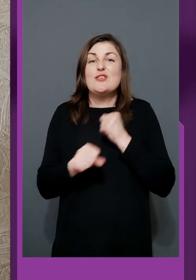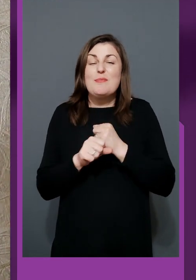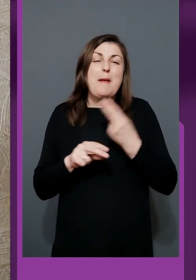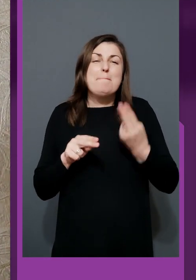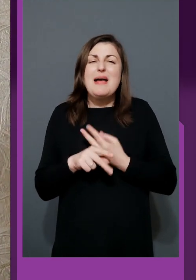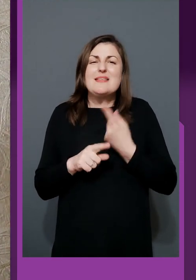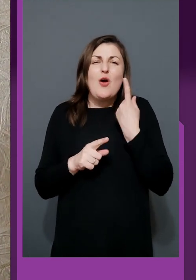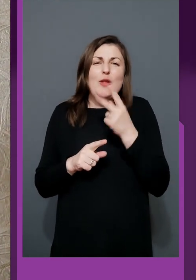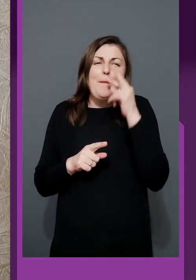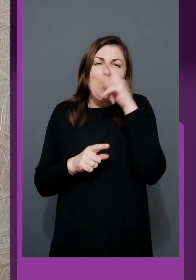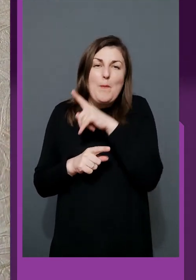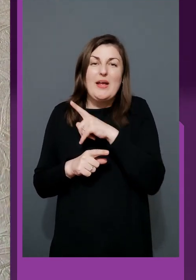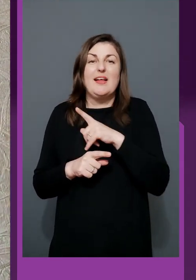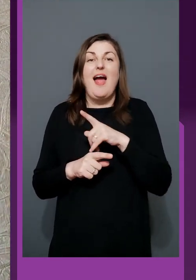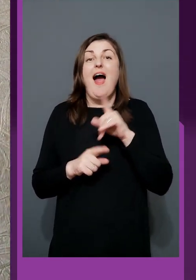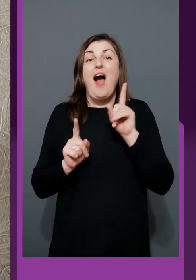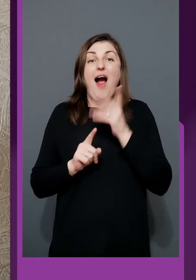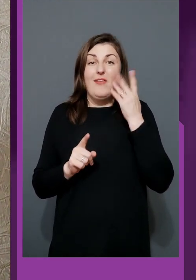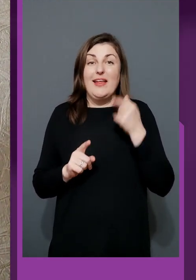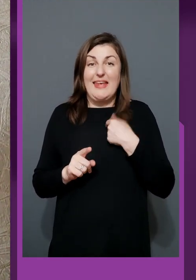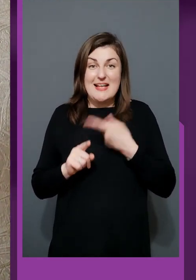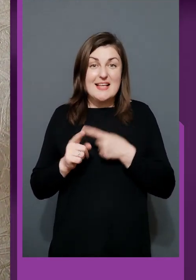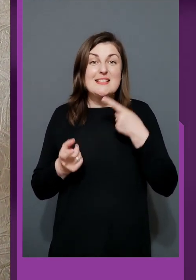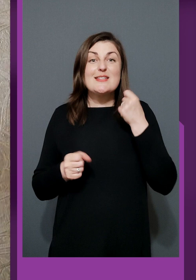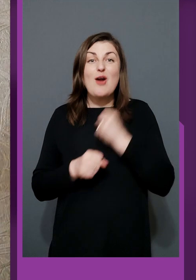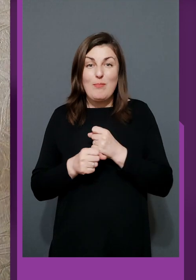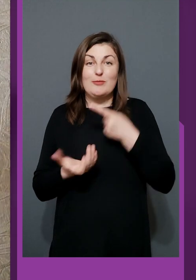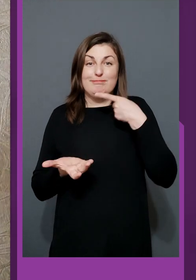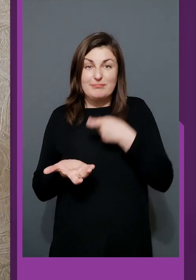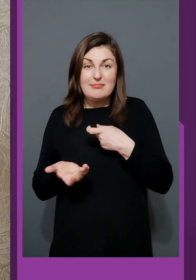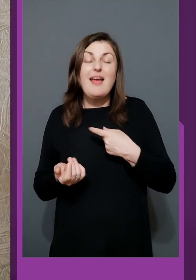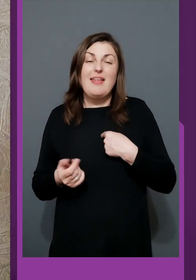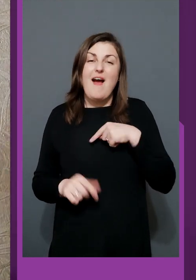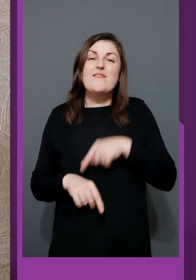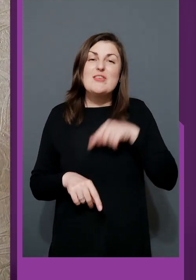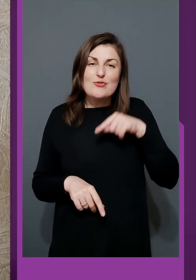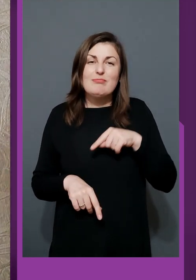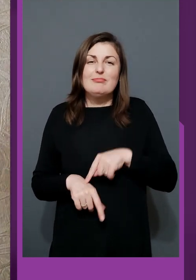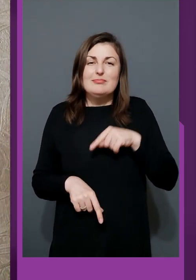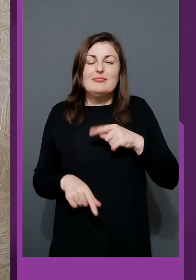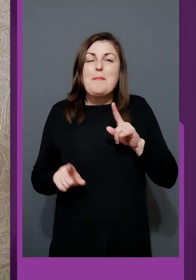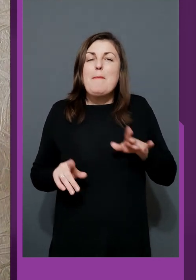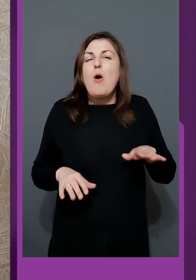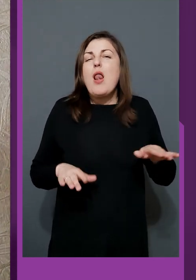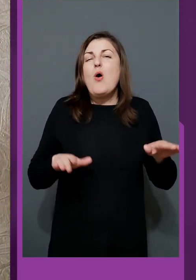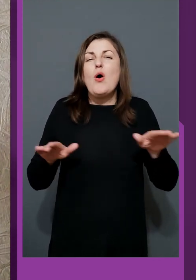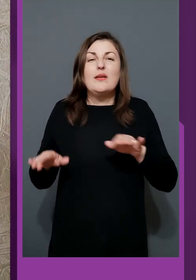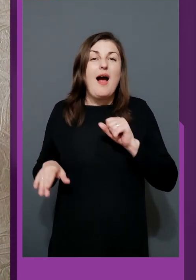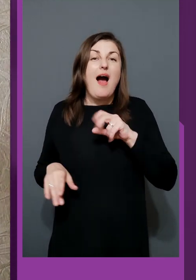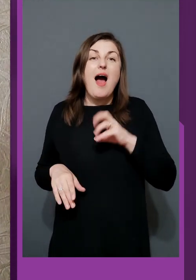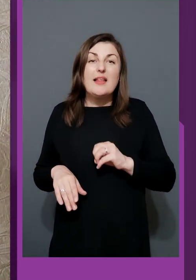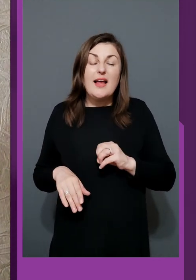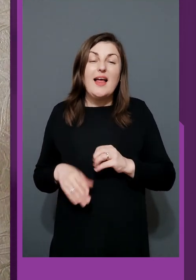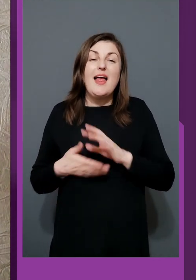зробити без єдиної помилки однак коли я його зробила так я відчула почуття польоту